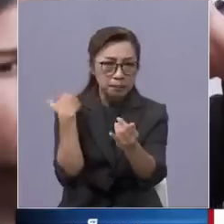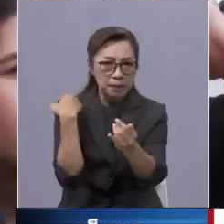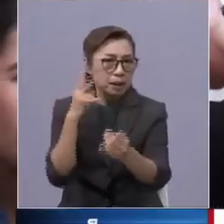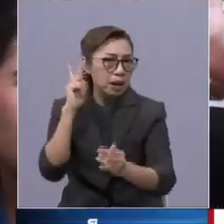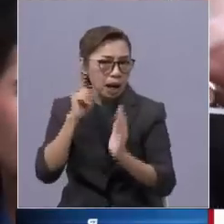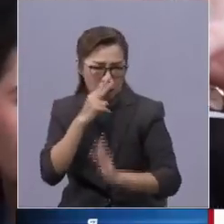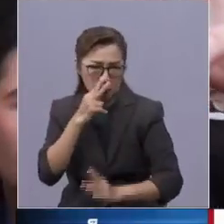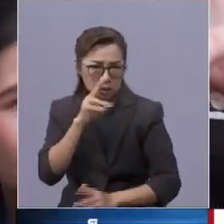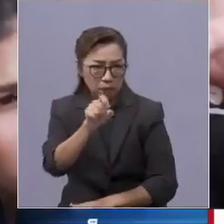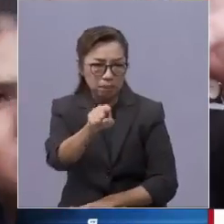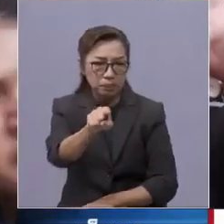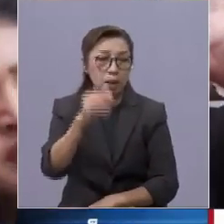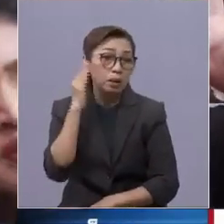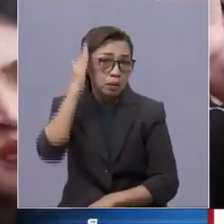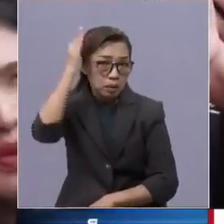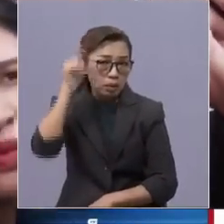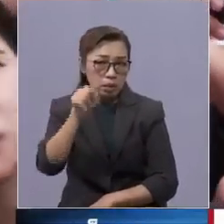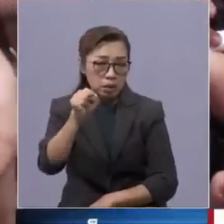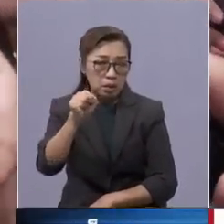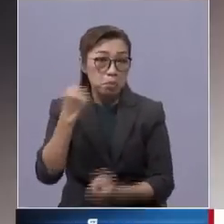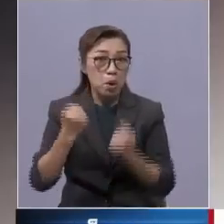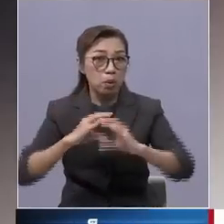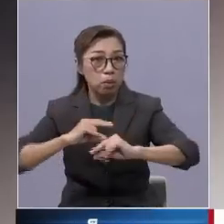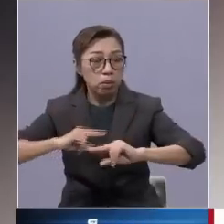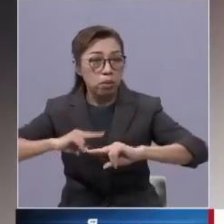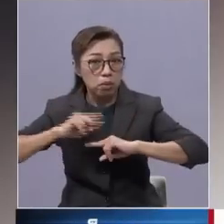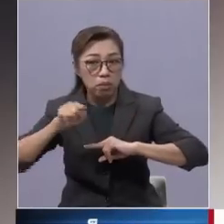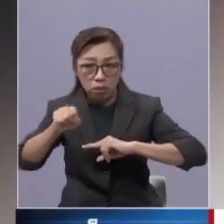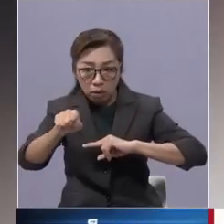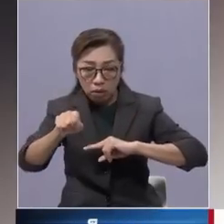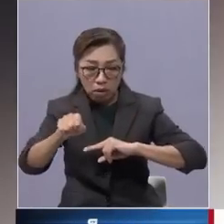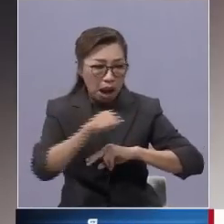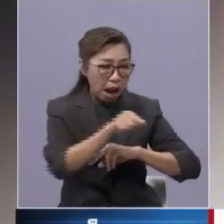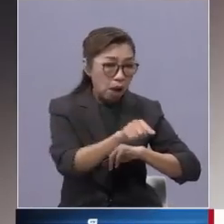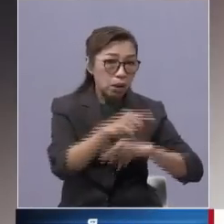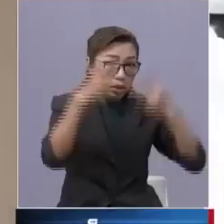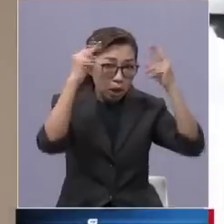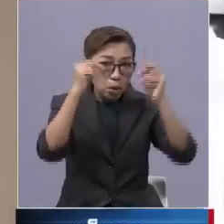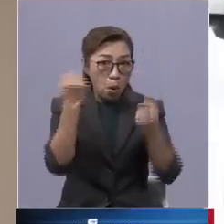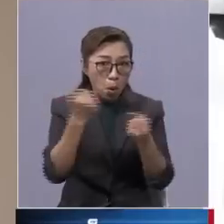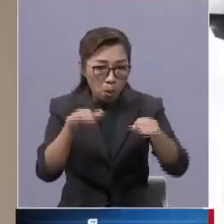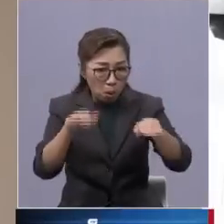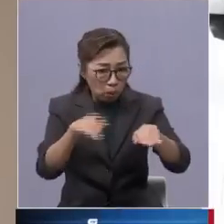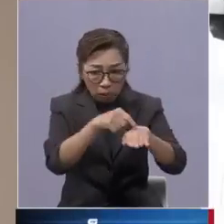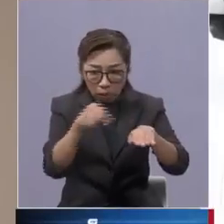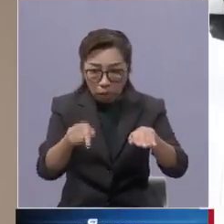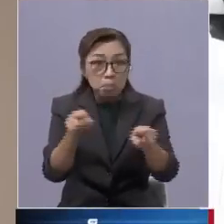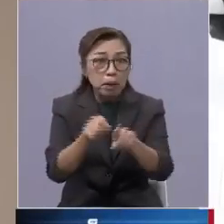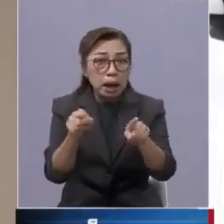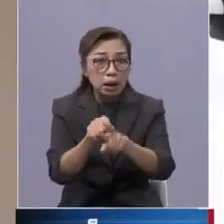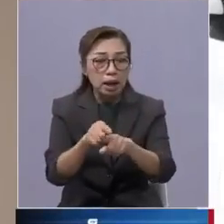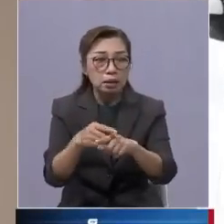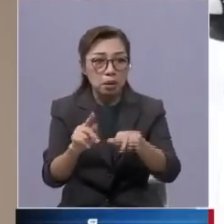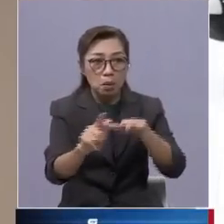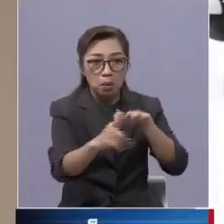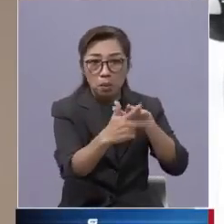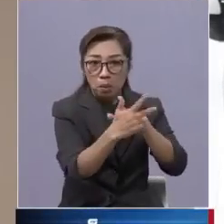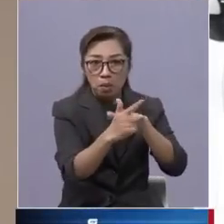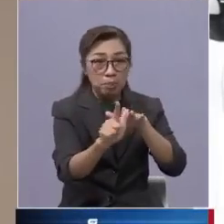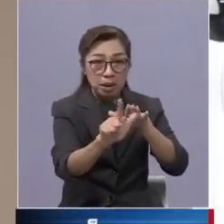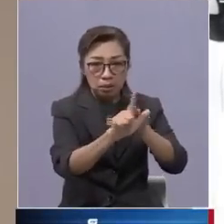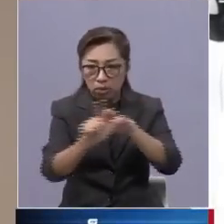เหมือนกับว่าร้อยเอกธรรมนัสเนี่ยใช้รถยนต์ส่วนตัวรุ่นเดียวกันกับท่านนายกแต่ว่าเป็นอีกสีนึงเป็นสีขาวอ่ะโอ้โ